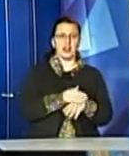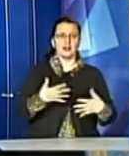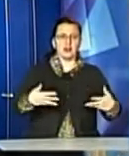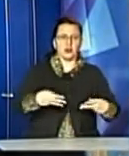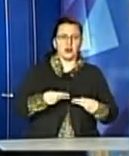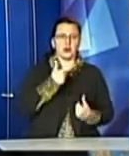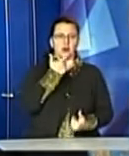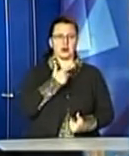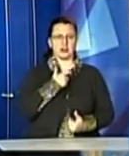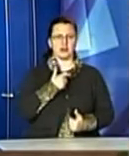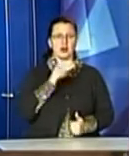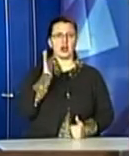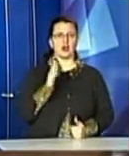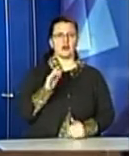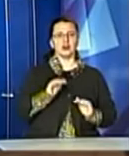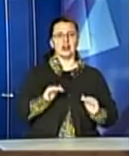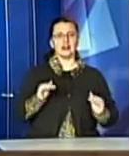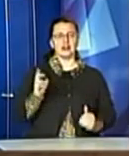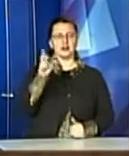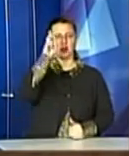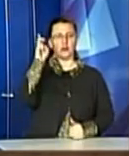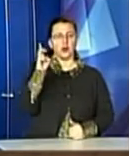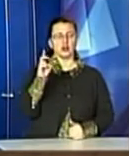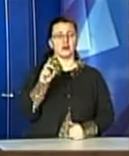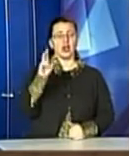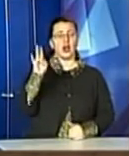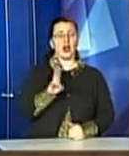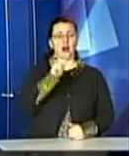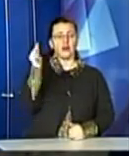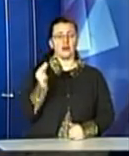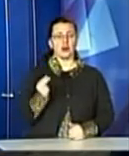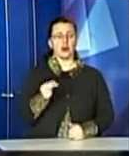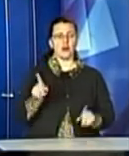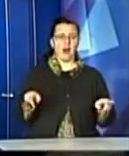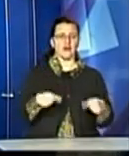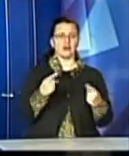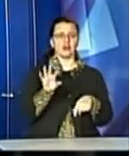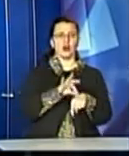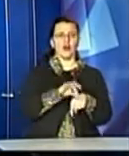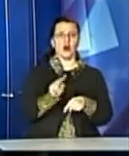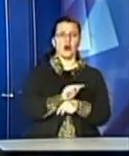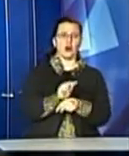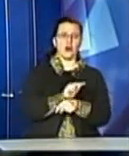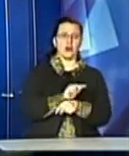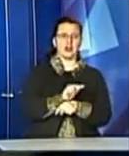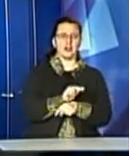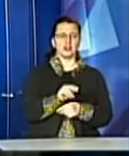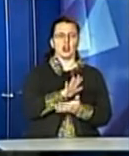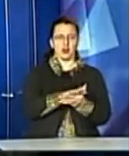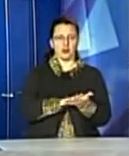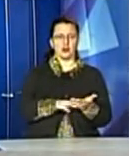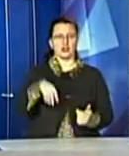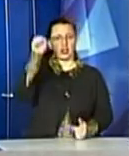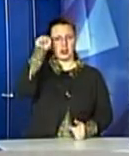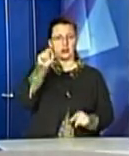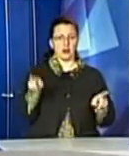себе, розуміти і бути дітьми Божими. За повір'ям, святиня зцілює хвороби та відпускає гріхи. На Львівщині зафіксовано вже близько 2 десятків чудотворних